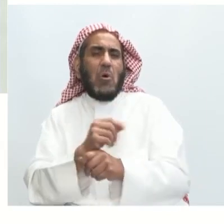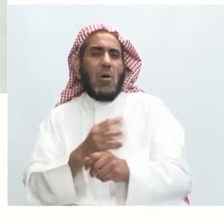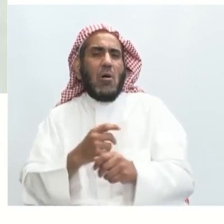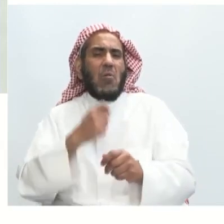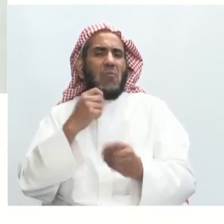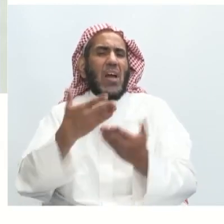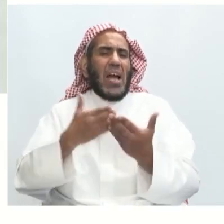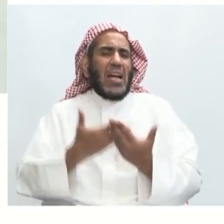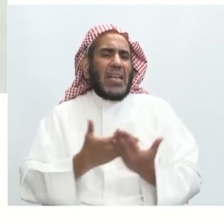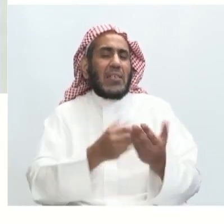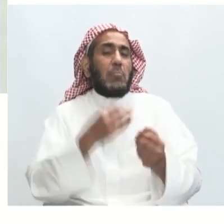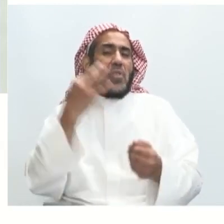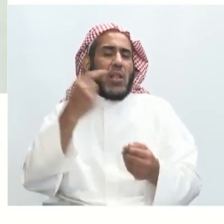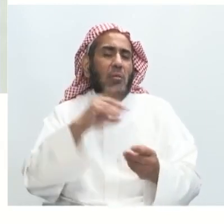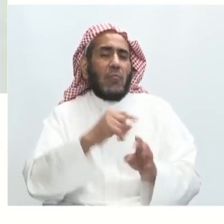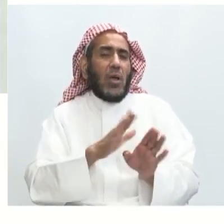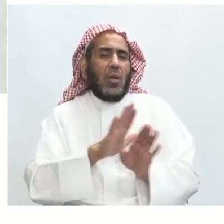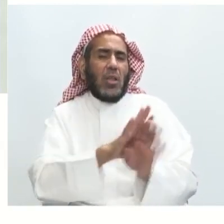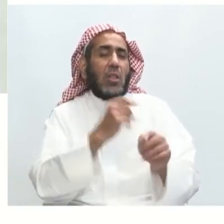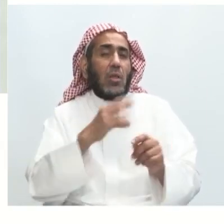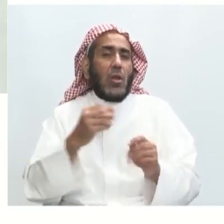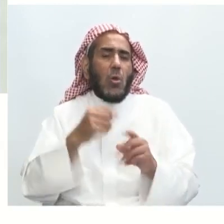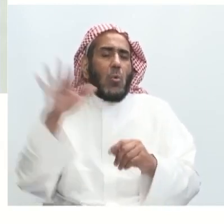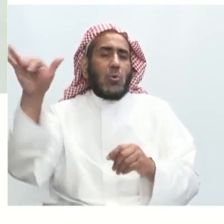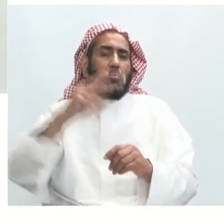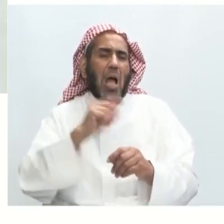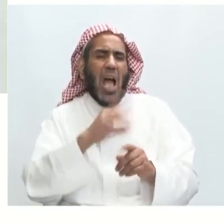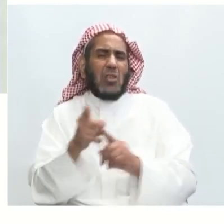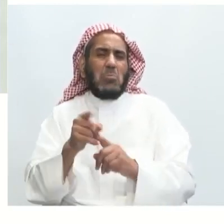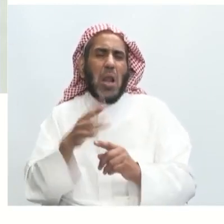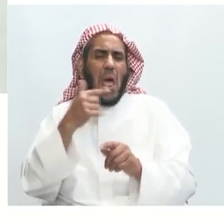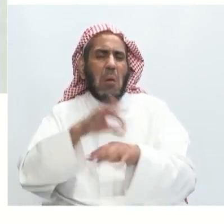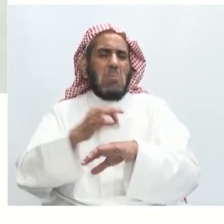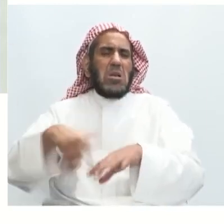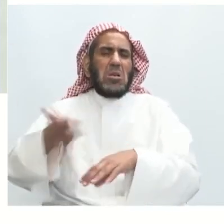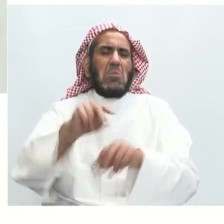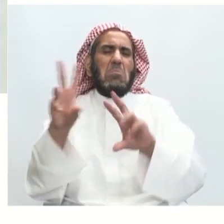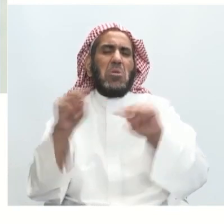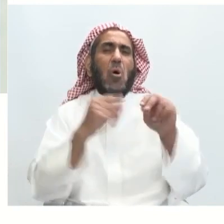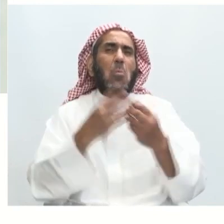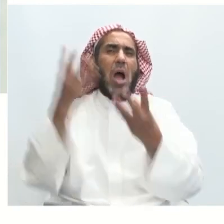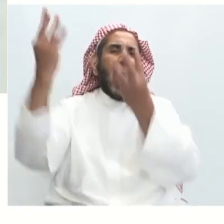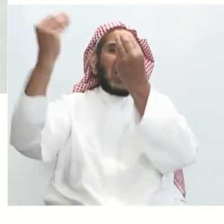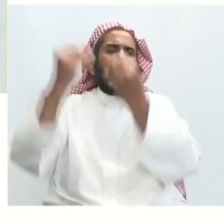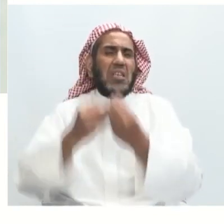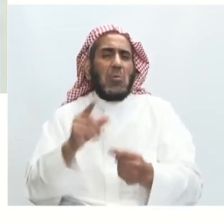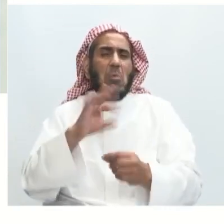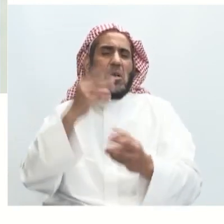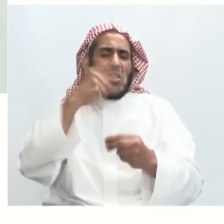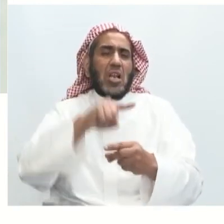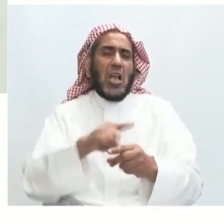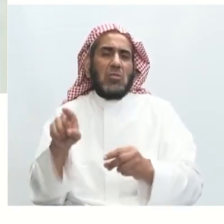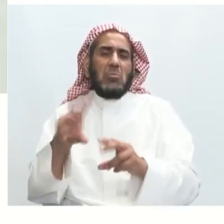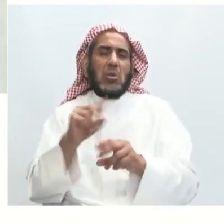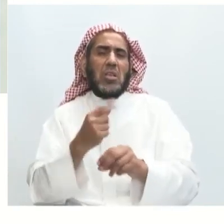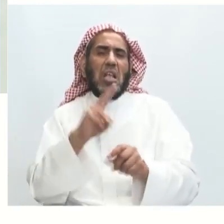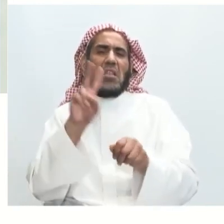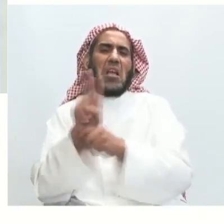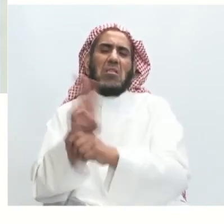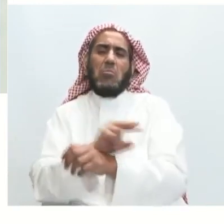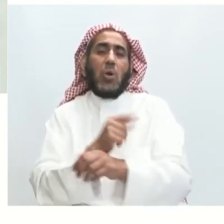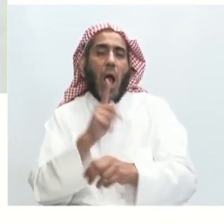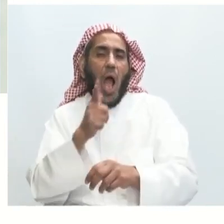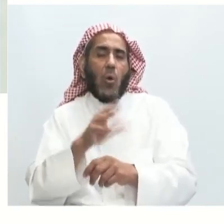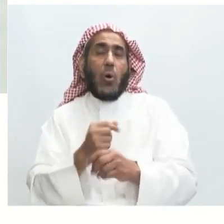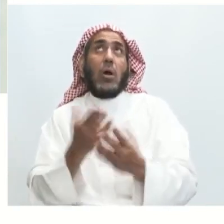فعززنا بثالث فقالوا انا اليكم مرسلون قالوا ما انتم الا بشر مثلنا وما انزل الرحمن من شيء انتم الا تكذبون